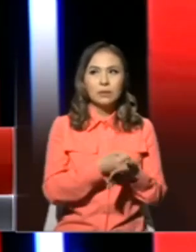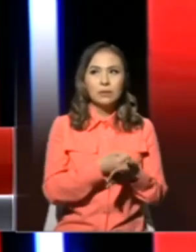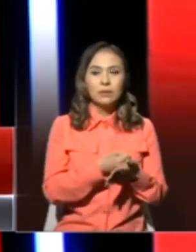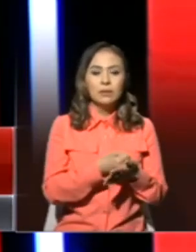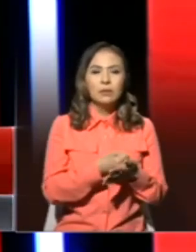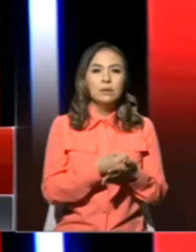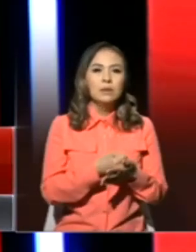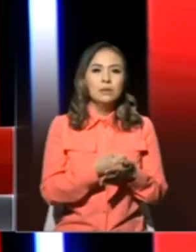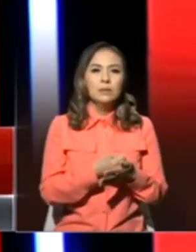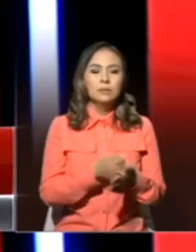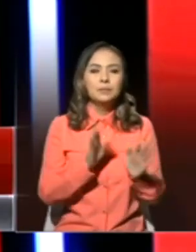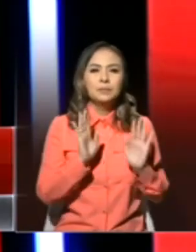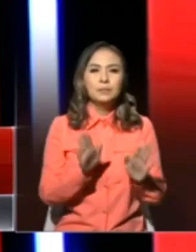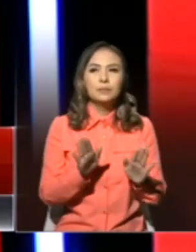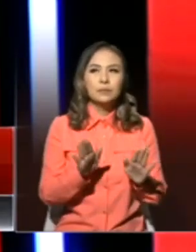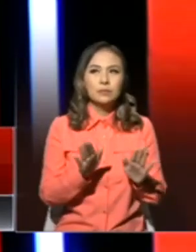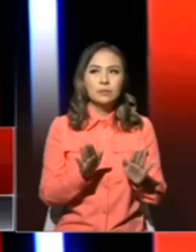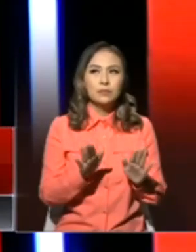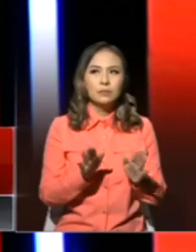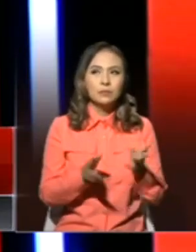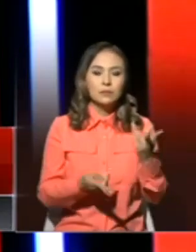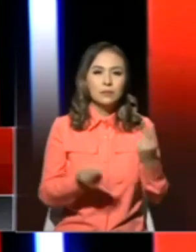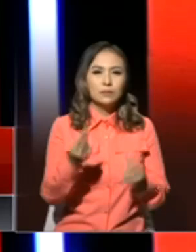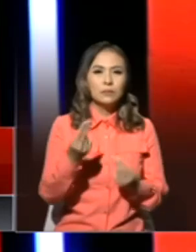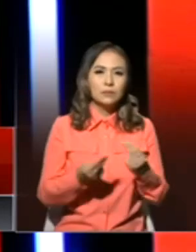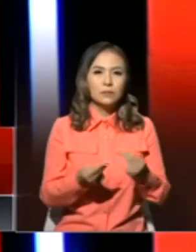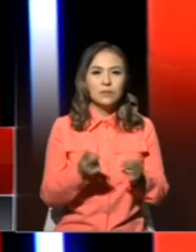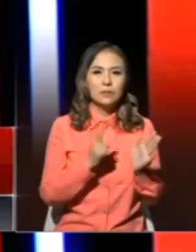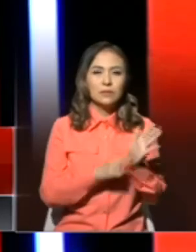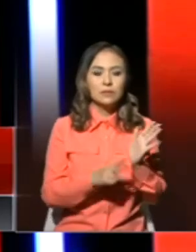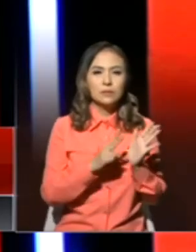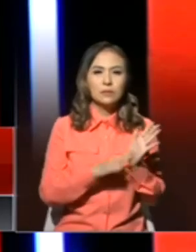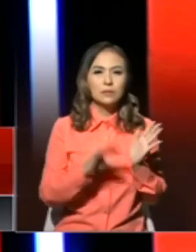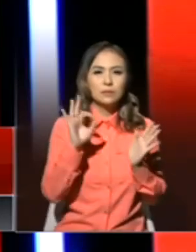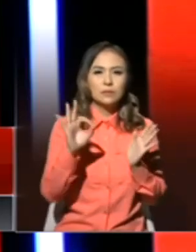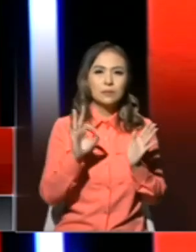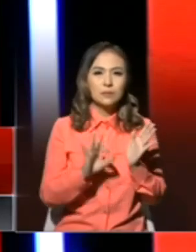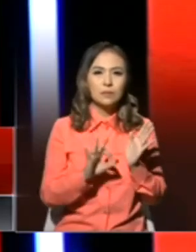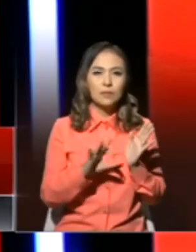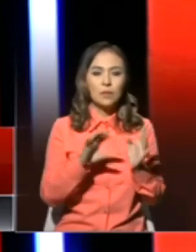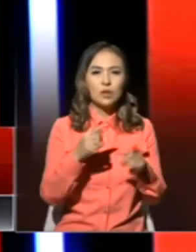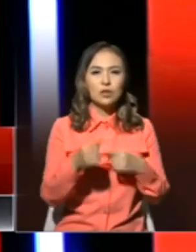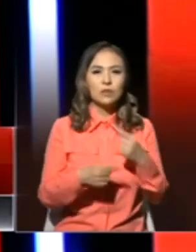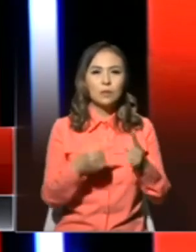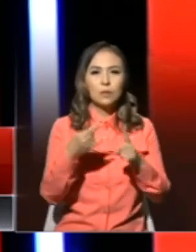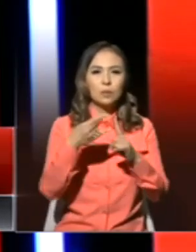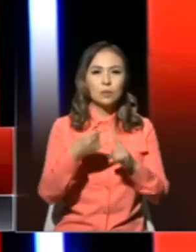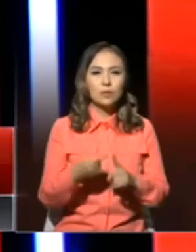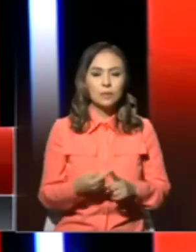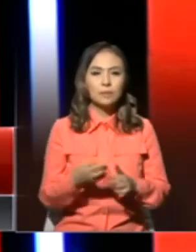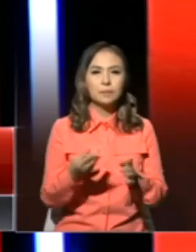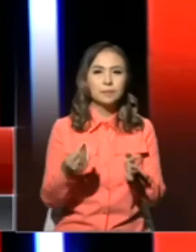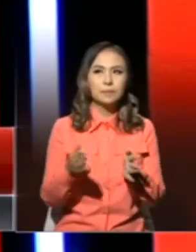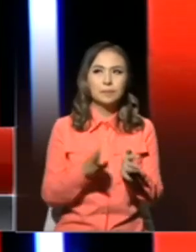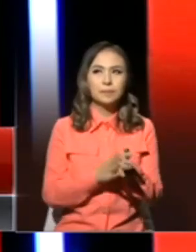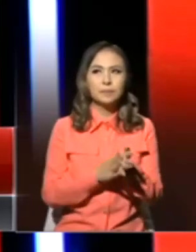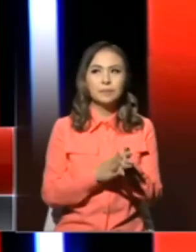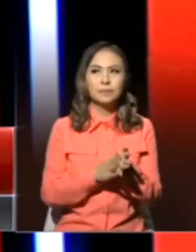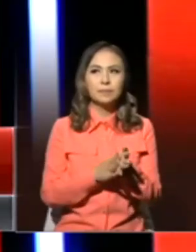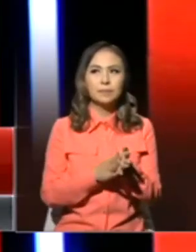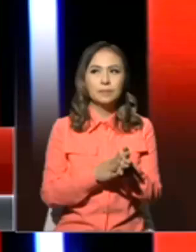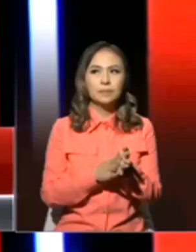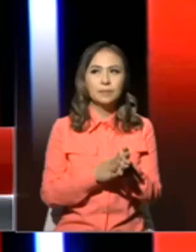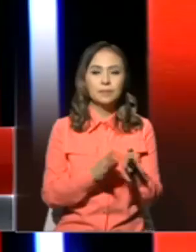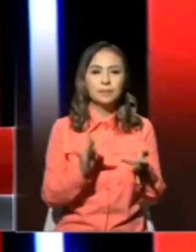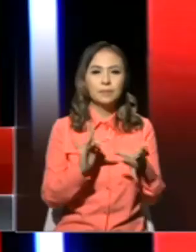айтып отырық. Бірақ бұл ойындардың 70%-ға жуығы онлайн бәстігулерге тиесілі екен. Онлайн. Онлайн деген